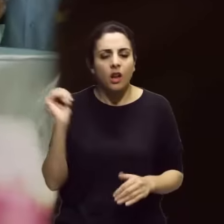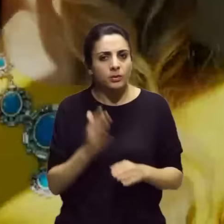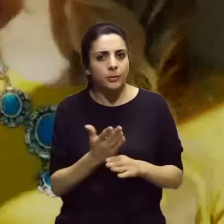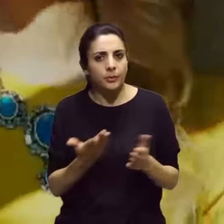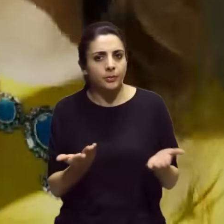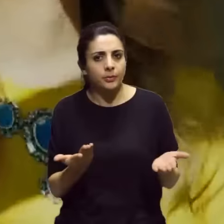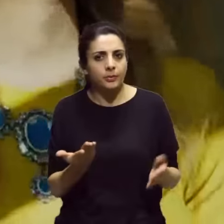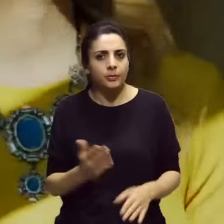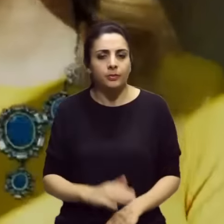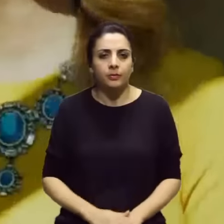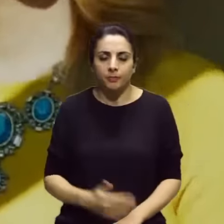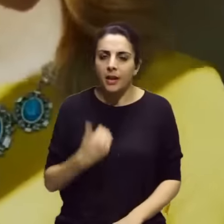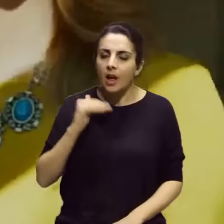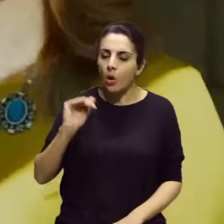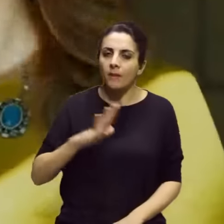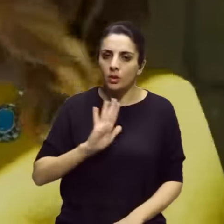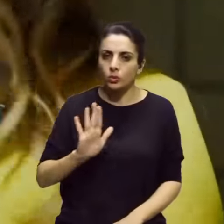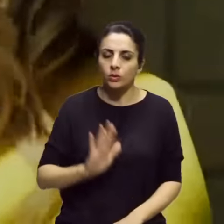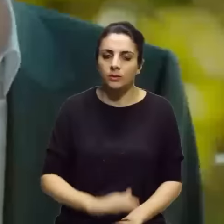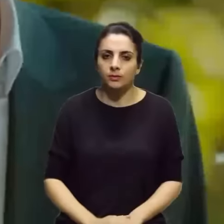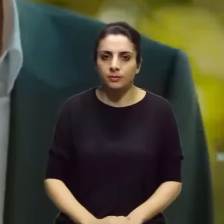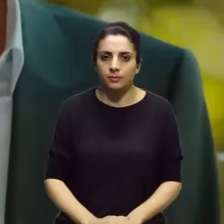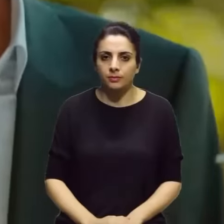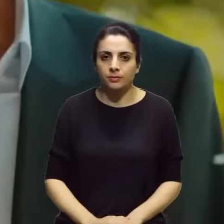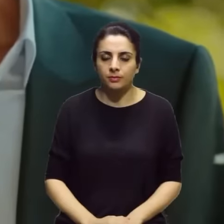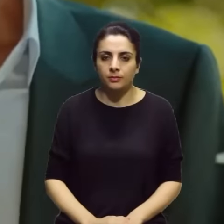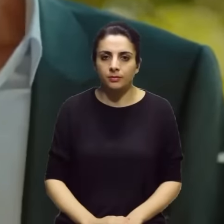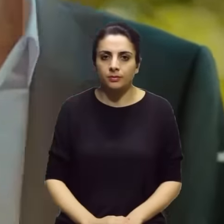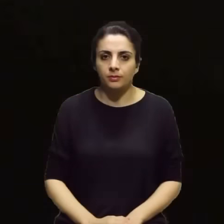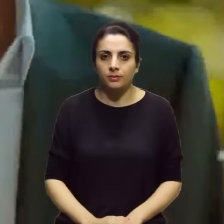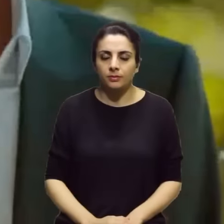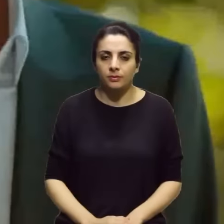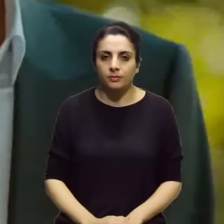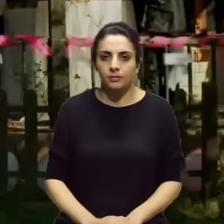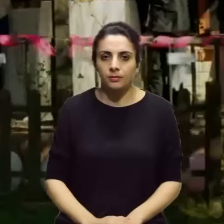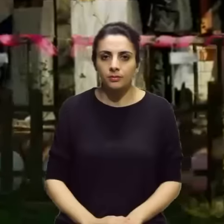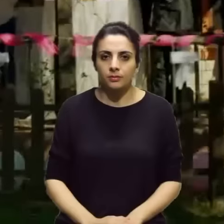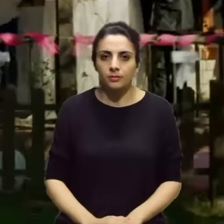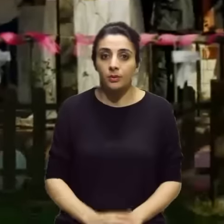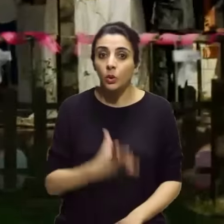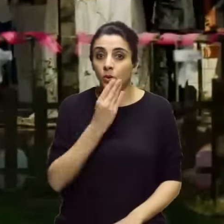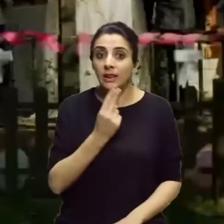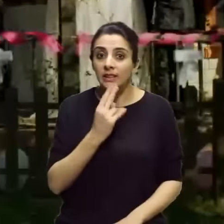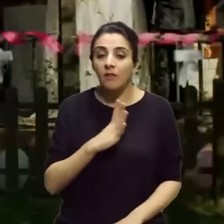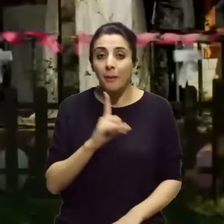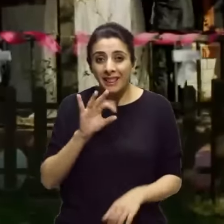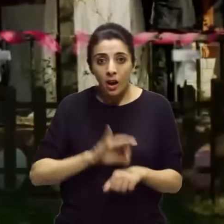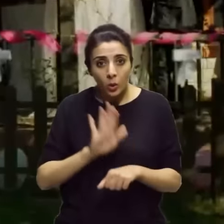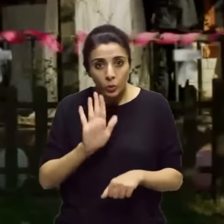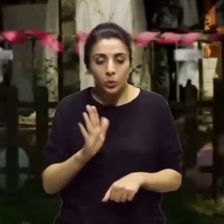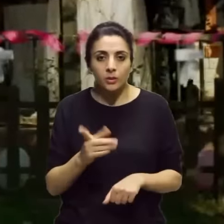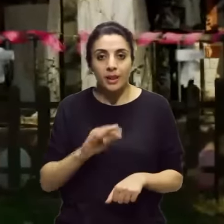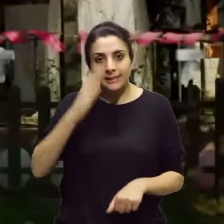gelmiş. Ben geliyorum. Aylin heyecanlanarak yanlarına gitti. Metin sinirli. Güzel kızlar var. Bir dakika durmuyorsun. Bir